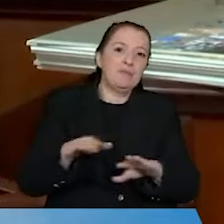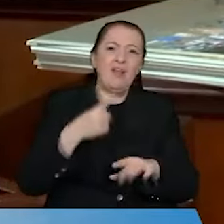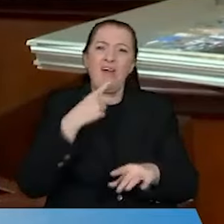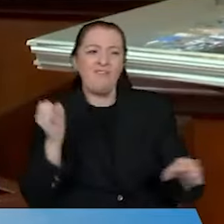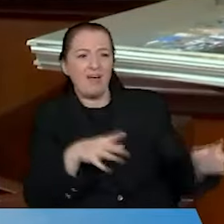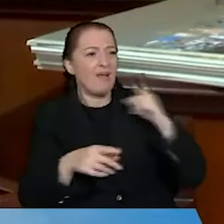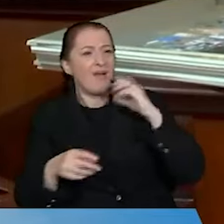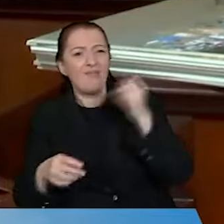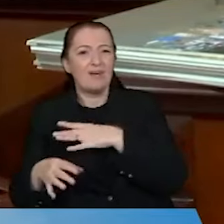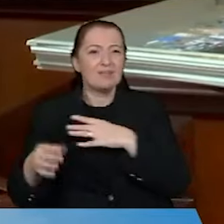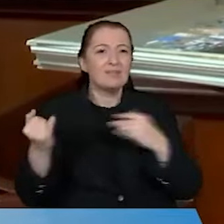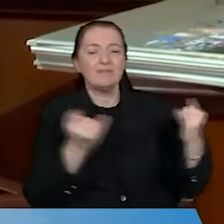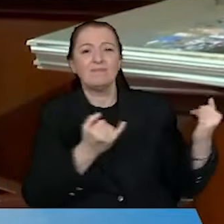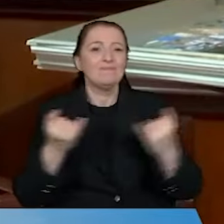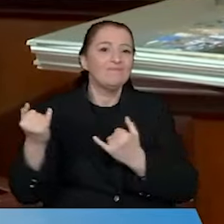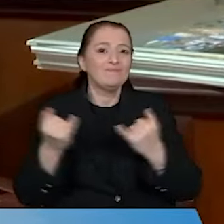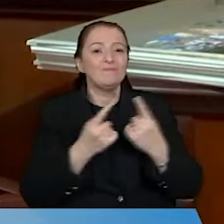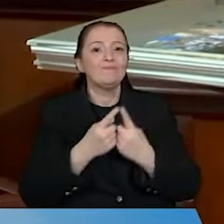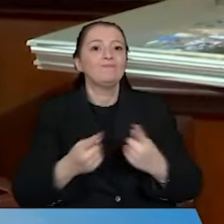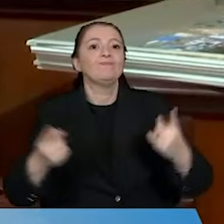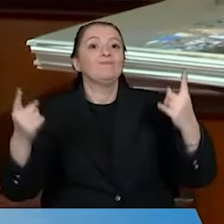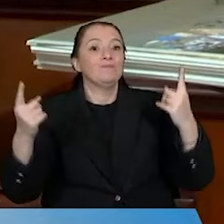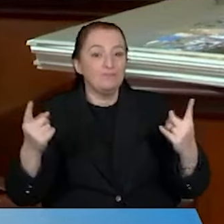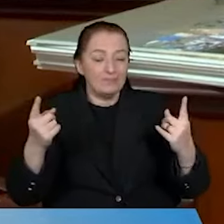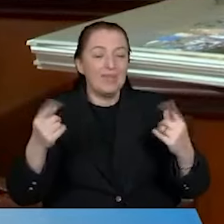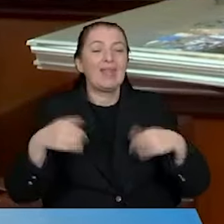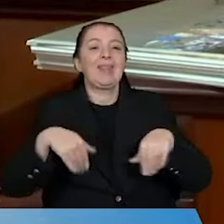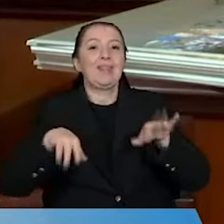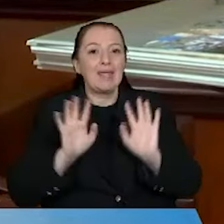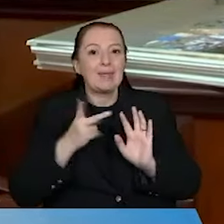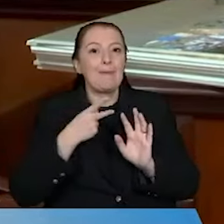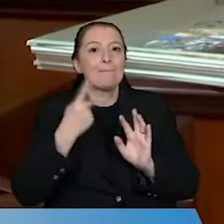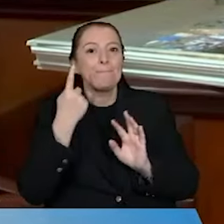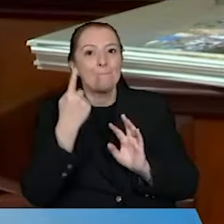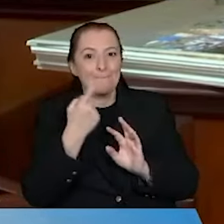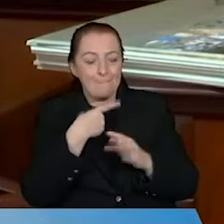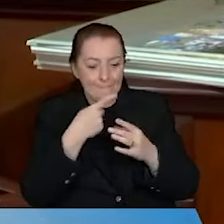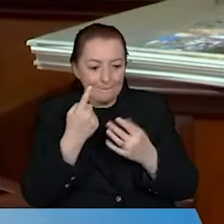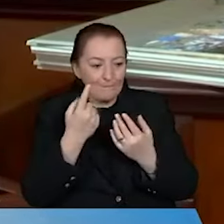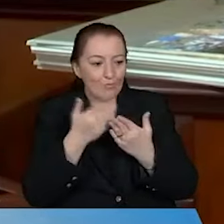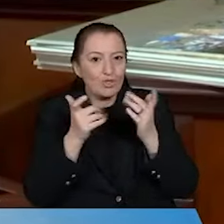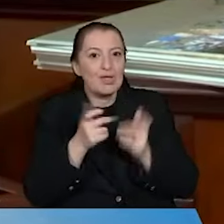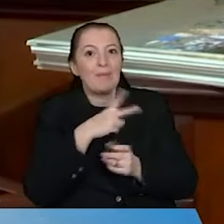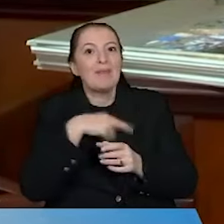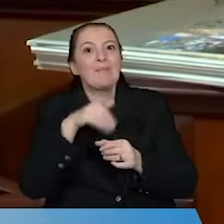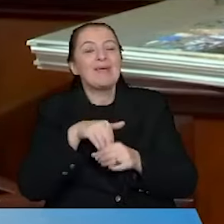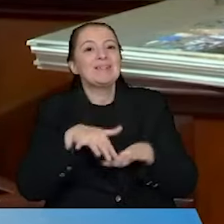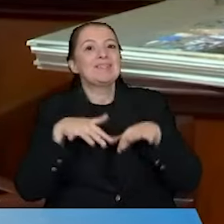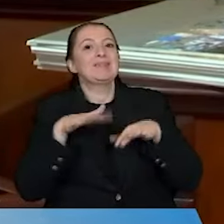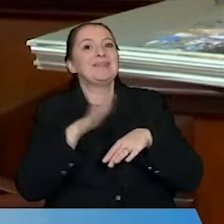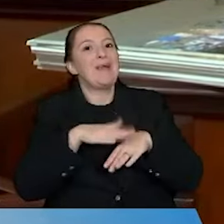biz yaptık falan noktasından değil de bir büyükşehir belediyesinin meclisinin yapması gerektikleri